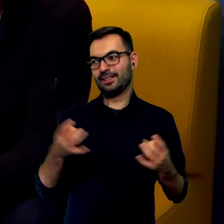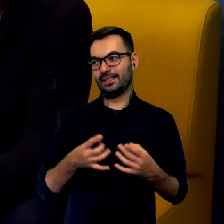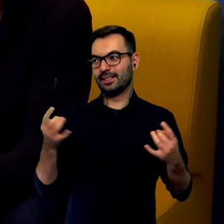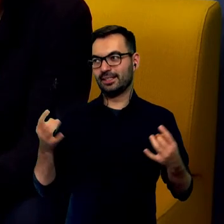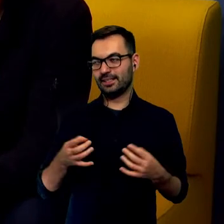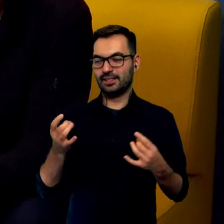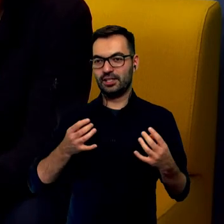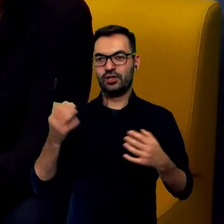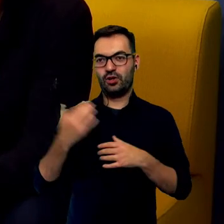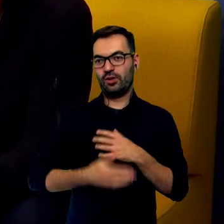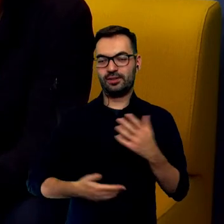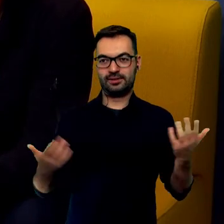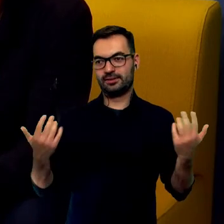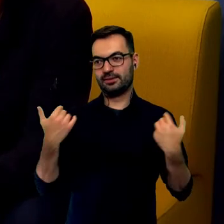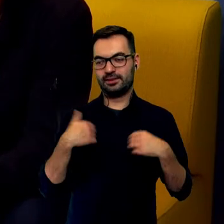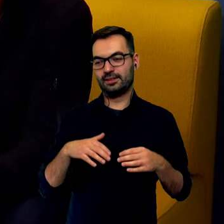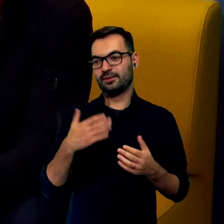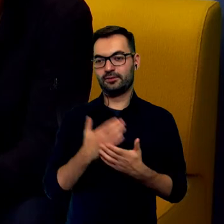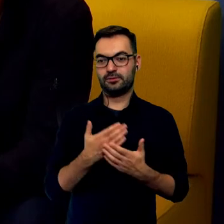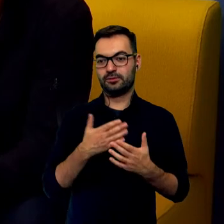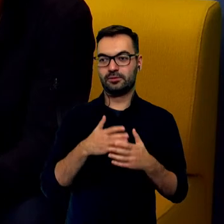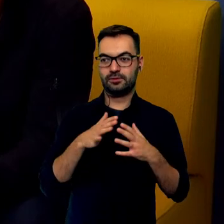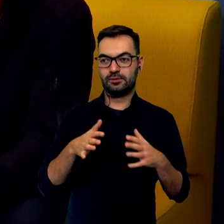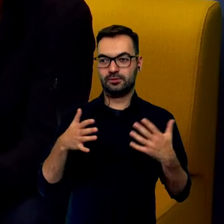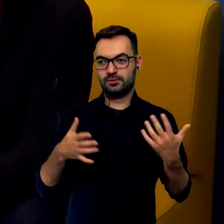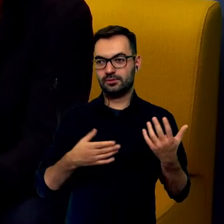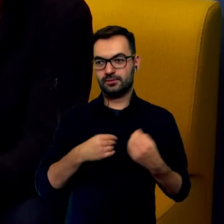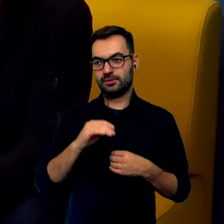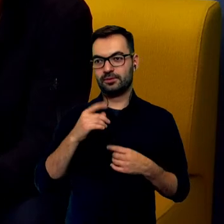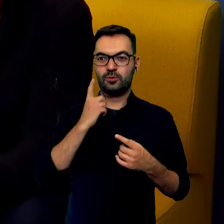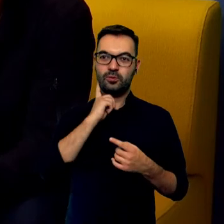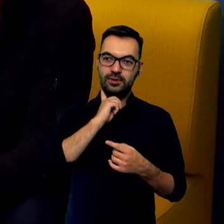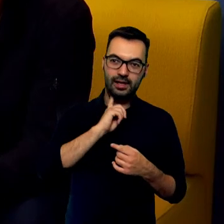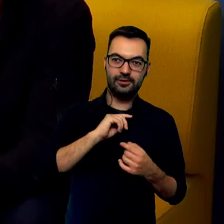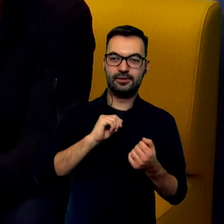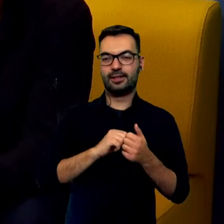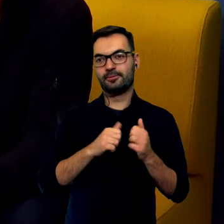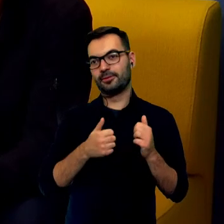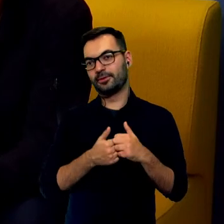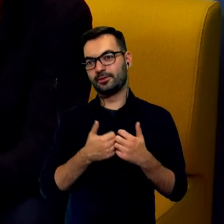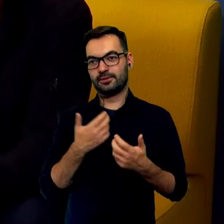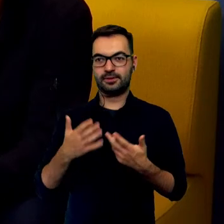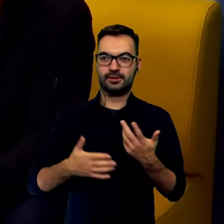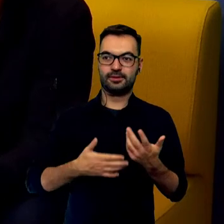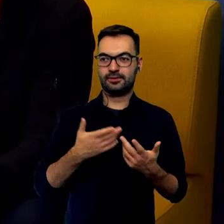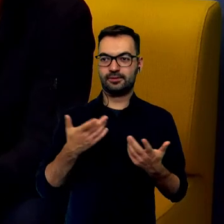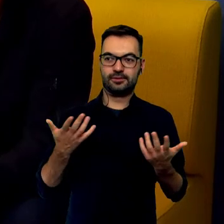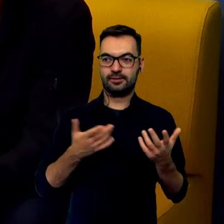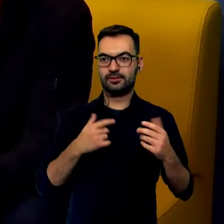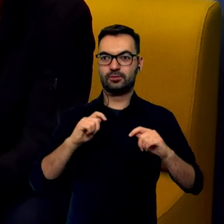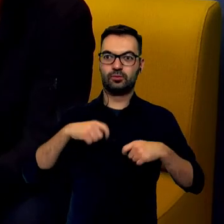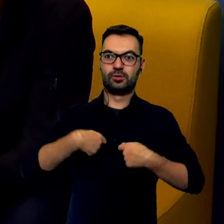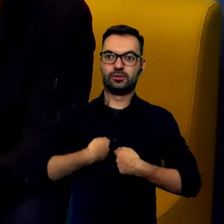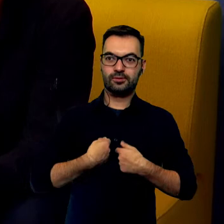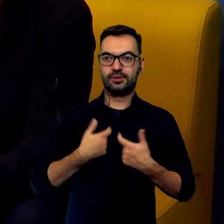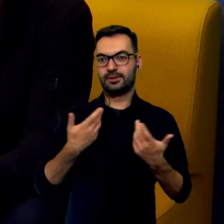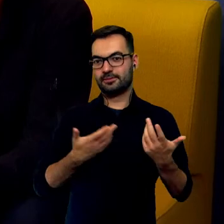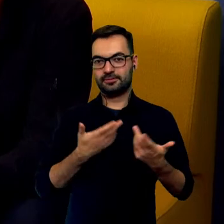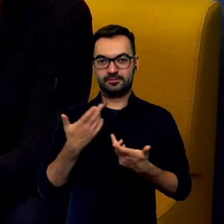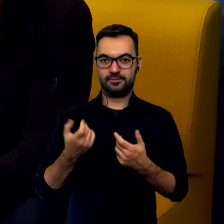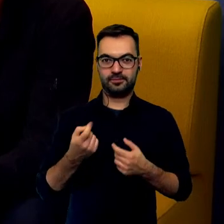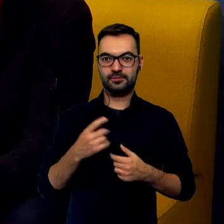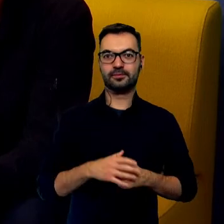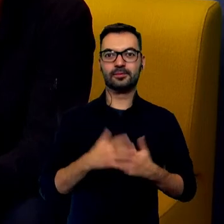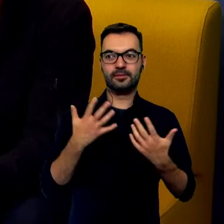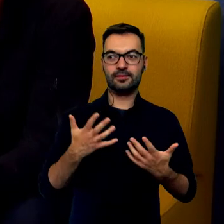że nie chcę już za wiele rzeczy ani udawać, ani gdzieś się zmuszać do wielu